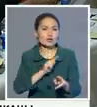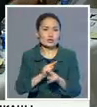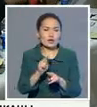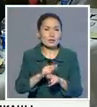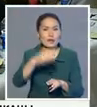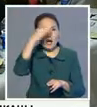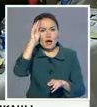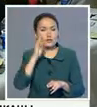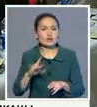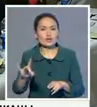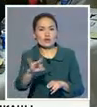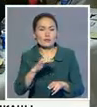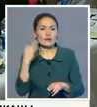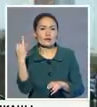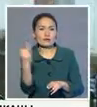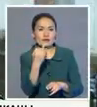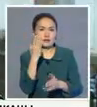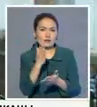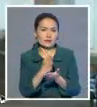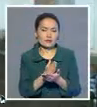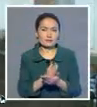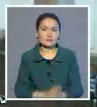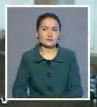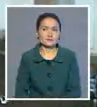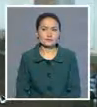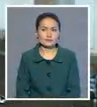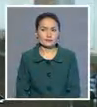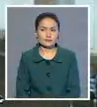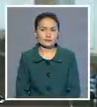тәжірибесіне әзірбайжандықтар қызығушылық танытып отыр.